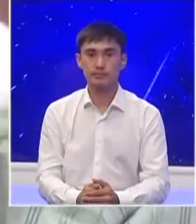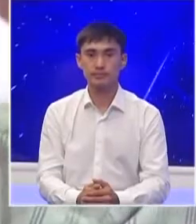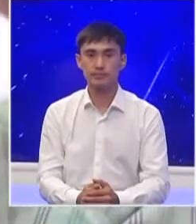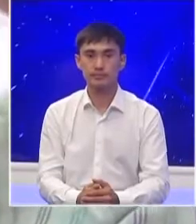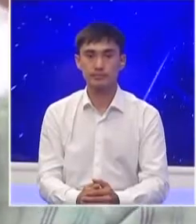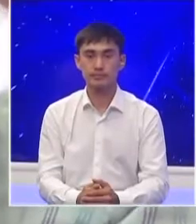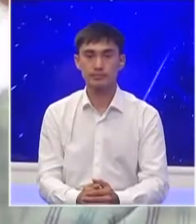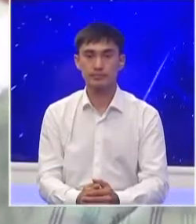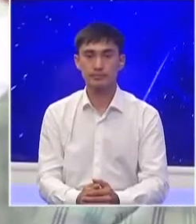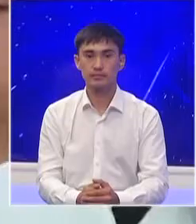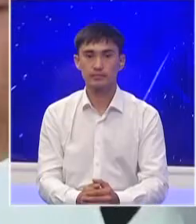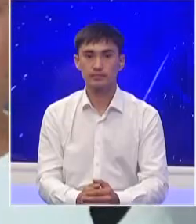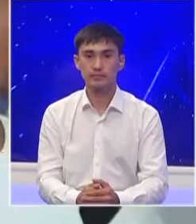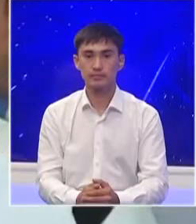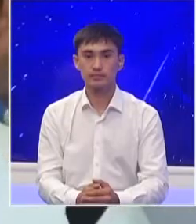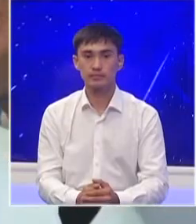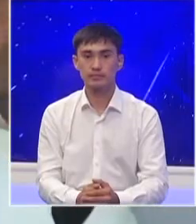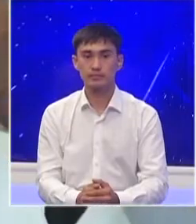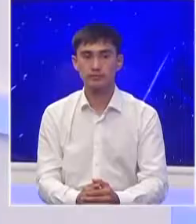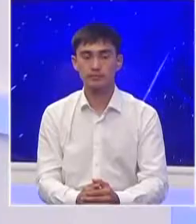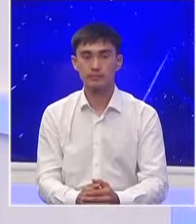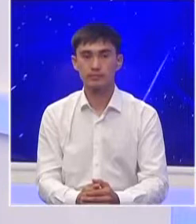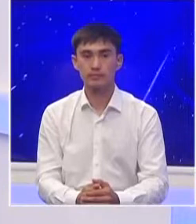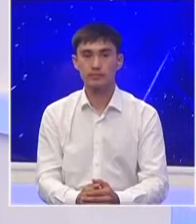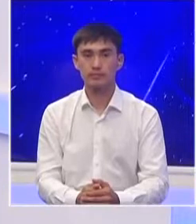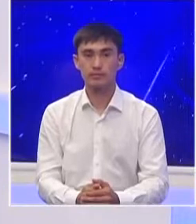Амина Құдайберген, Жетісу арнасы.